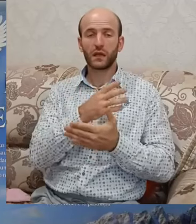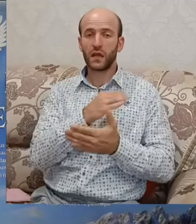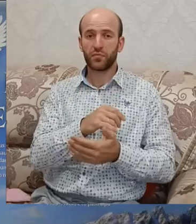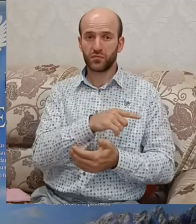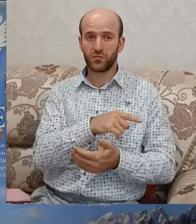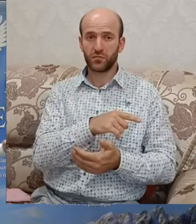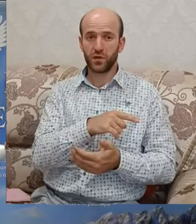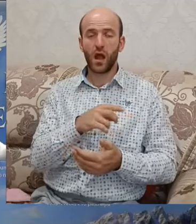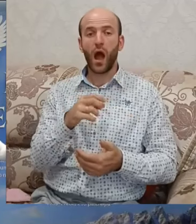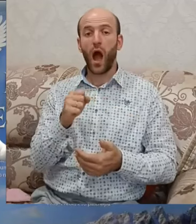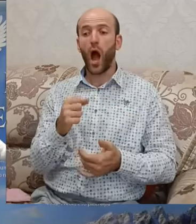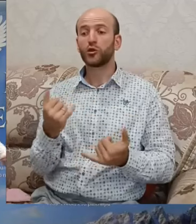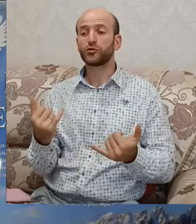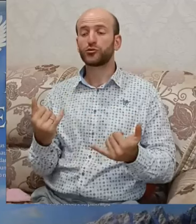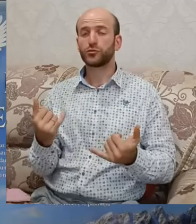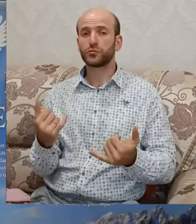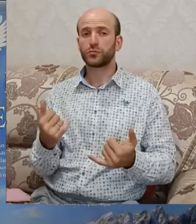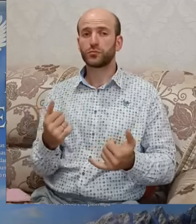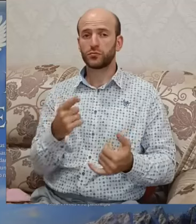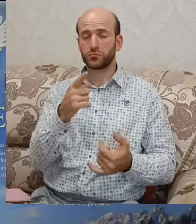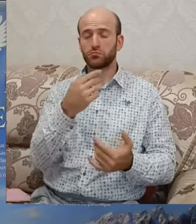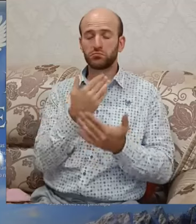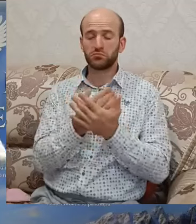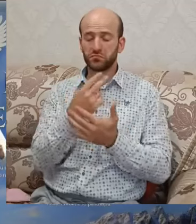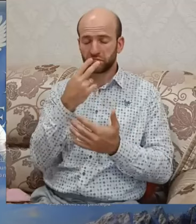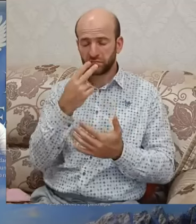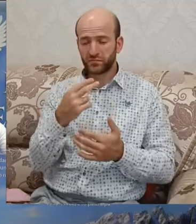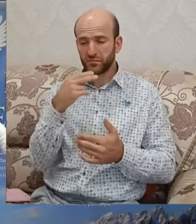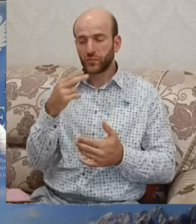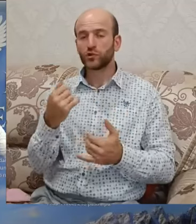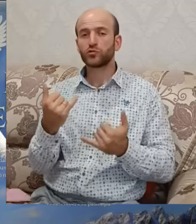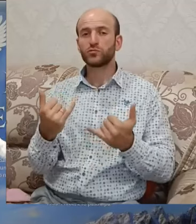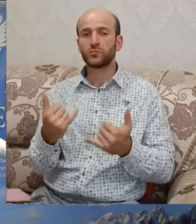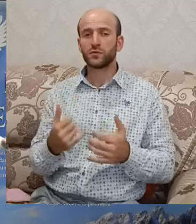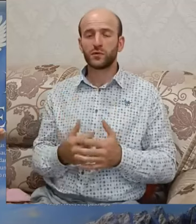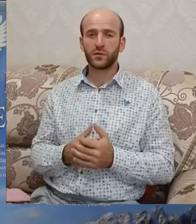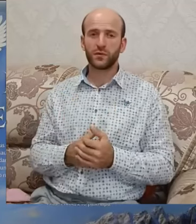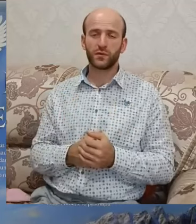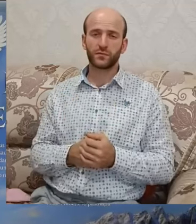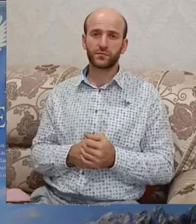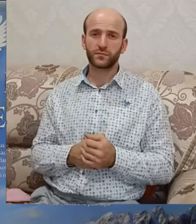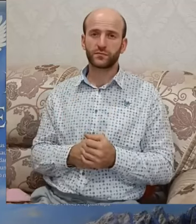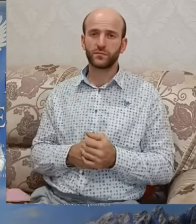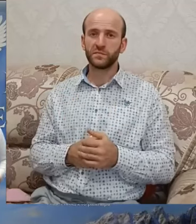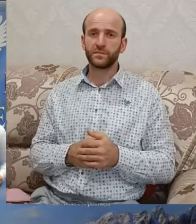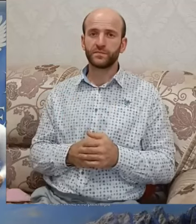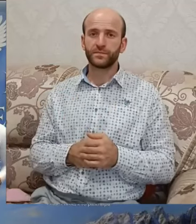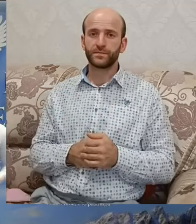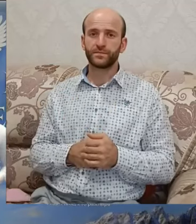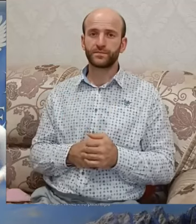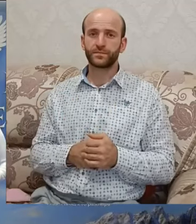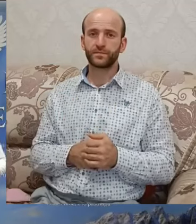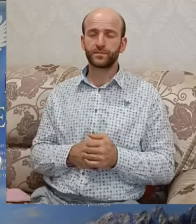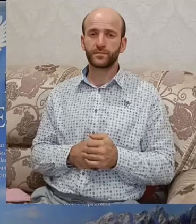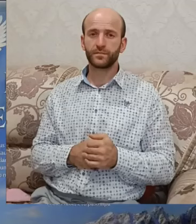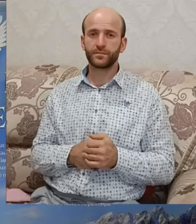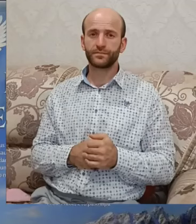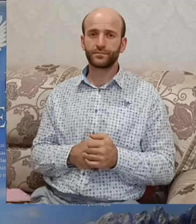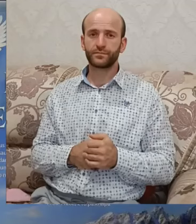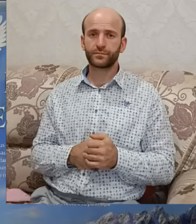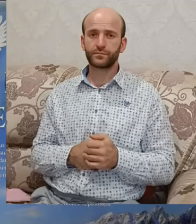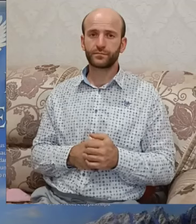Kas yra šiuo metu? Što есть в это время? Ar ne šiuo laiku Dievas nori iššaukti paskutiniu iššaukimu